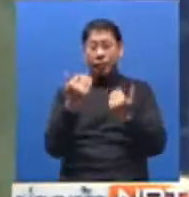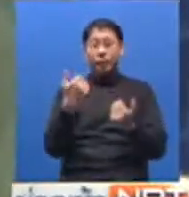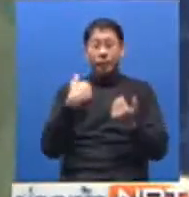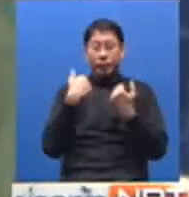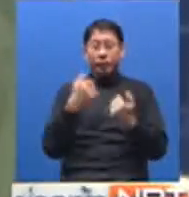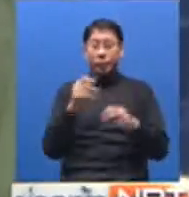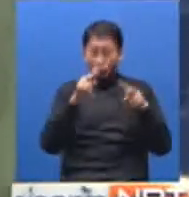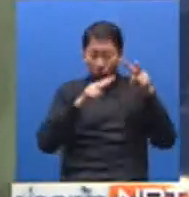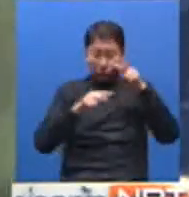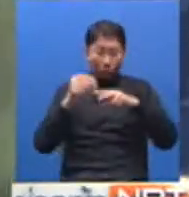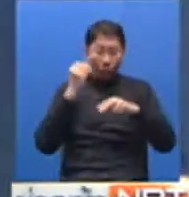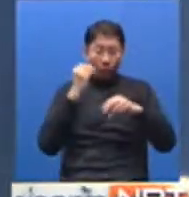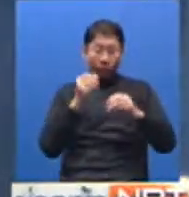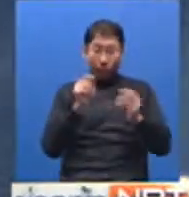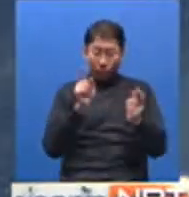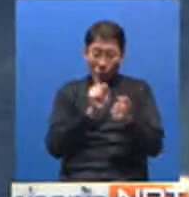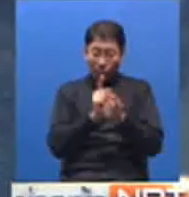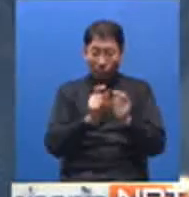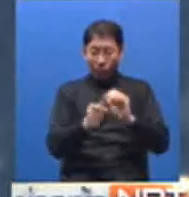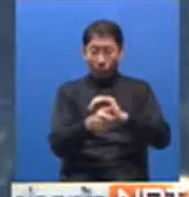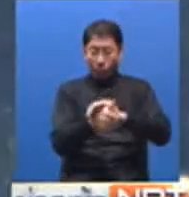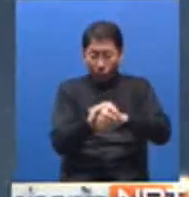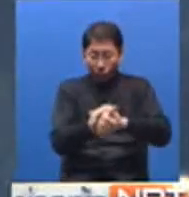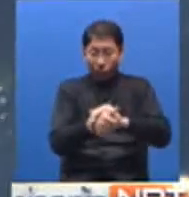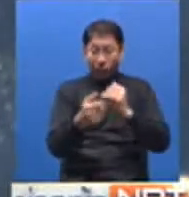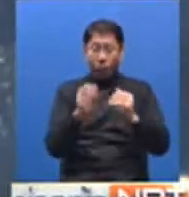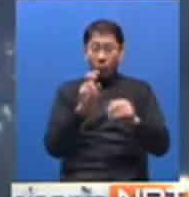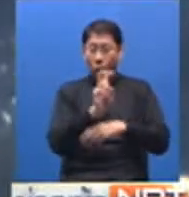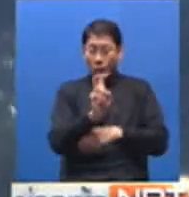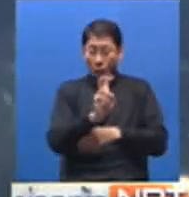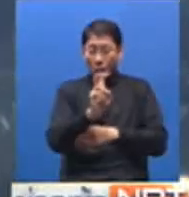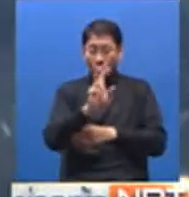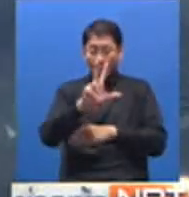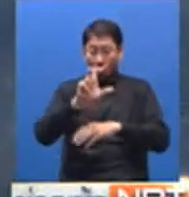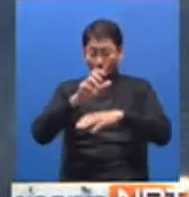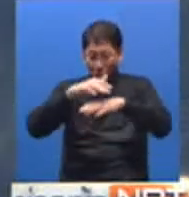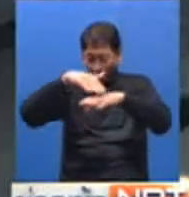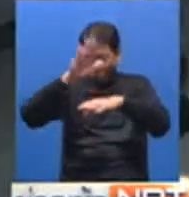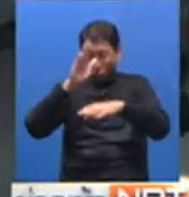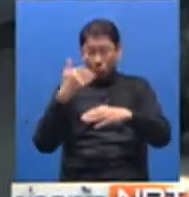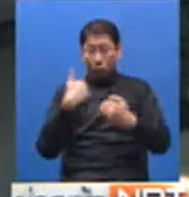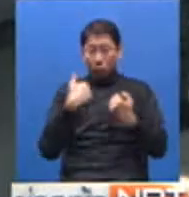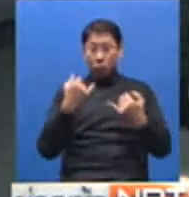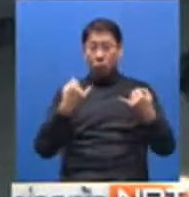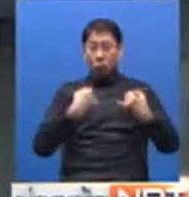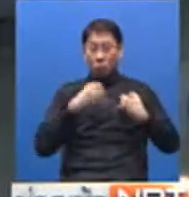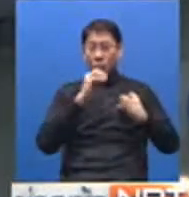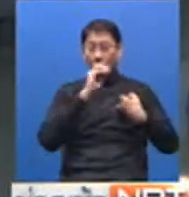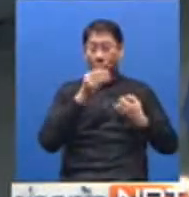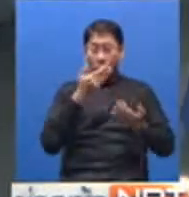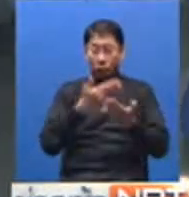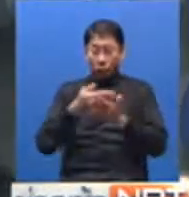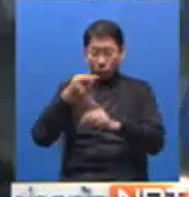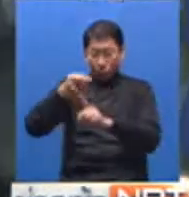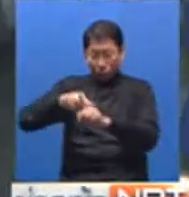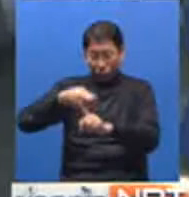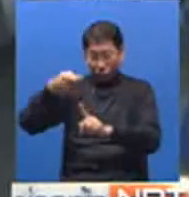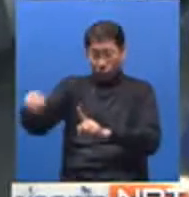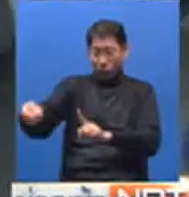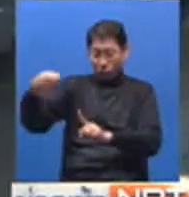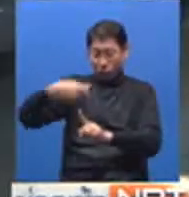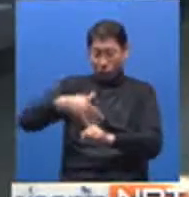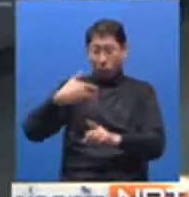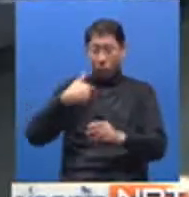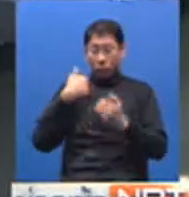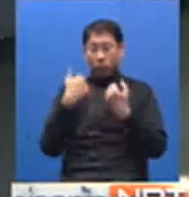พักนะก็พบเต่าหับเป่านานแล้วงูเห่าเกือบ 300ตัวโดยเจ้าของบ้านอ้างว่ารับซื้อมาจากชาวบ้านในพื้นที่ที่